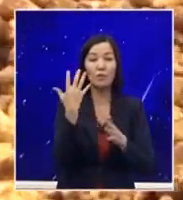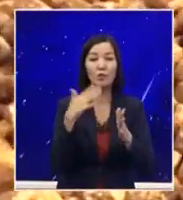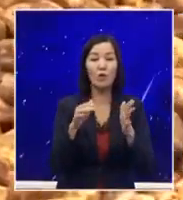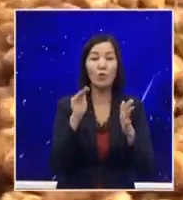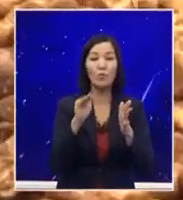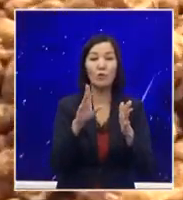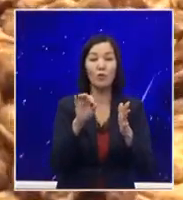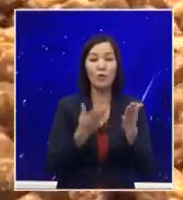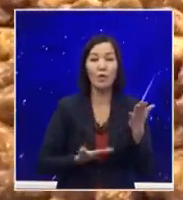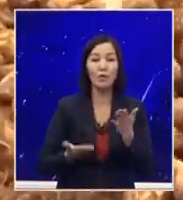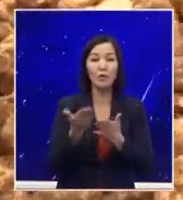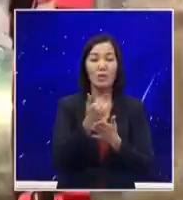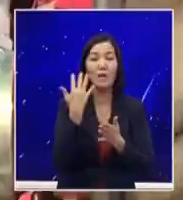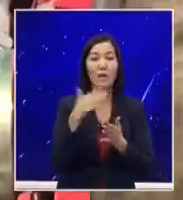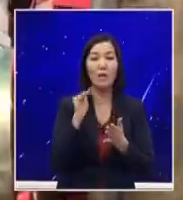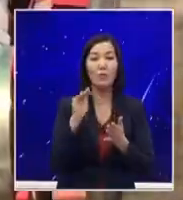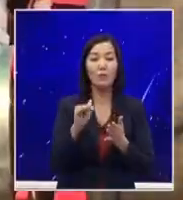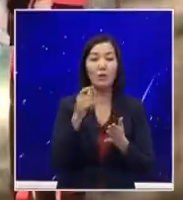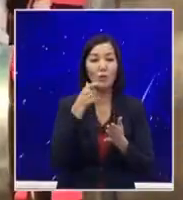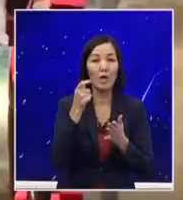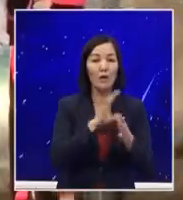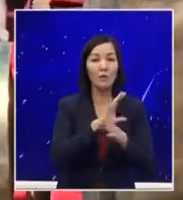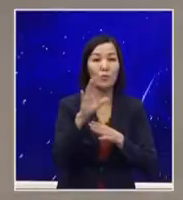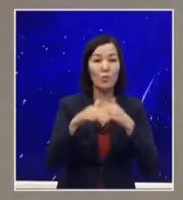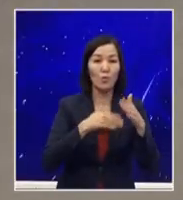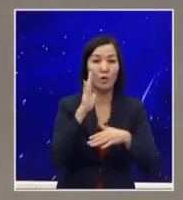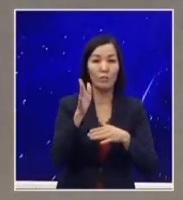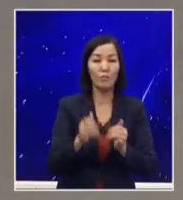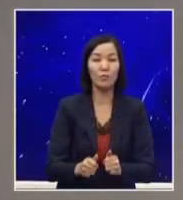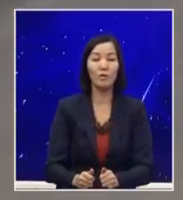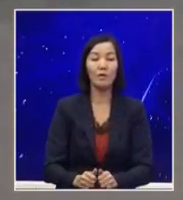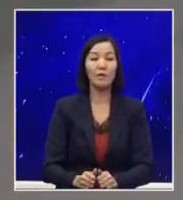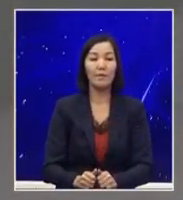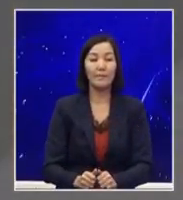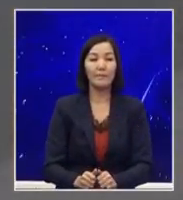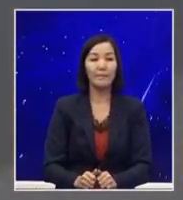мың тонна өнімнен 50 мың тонна ақ қант өндірмек.